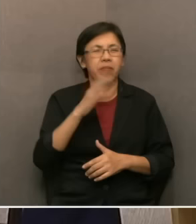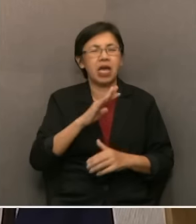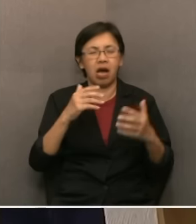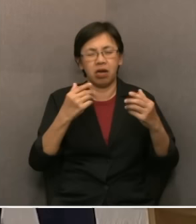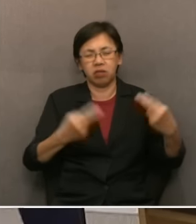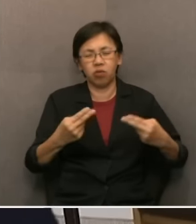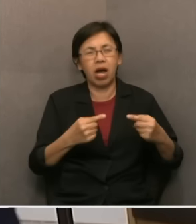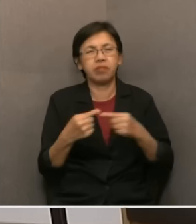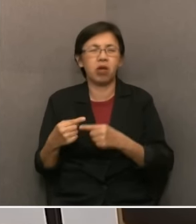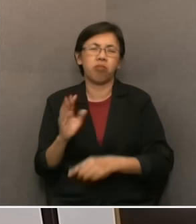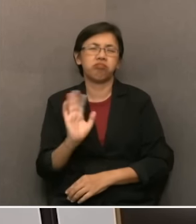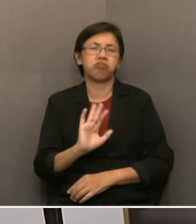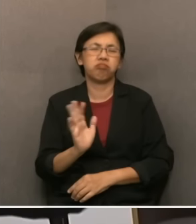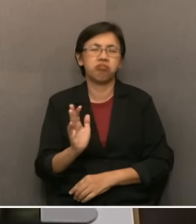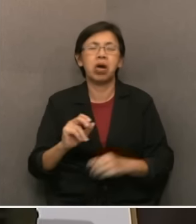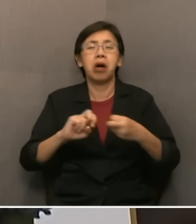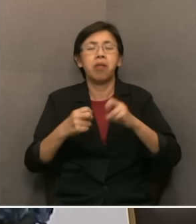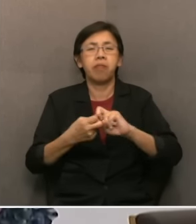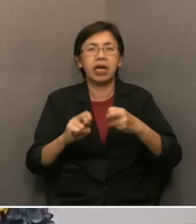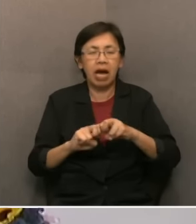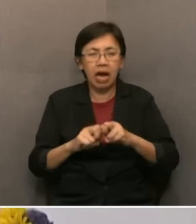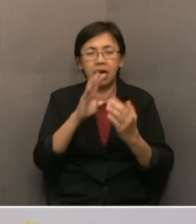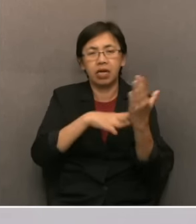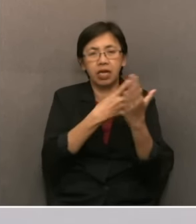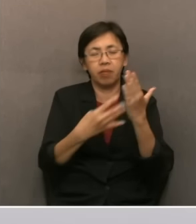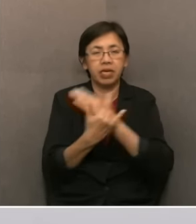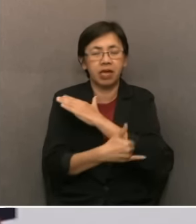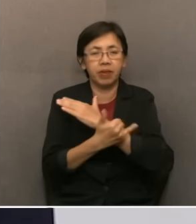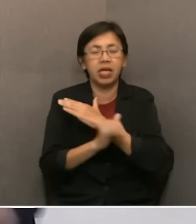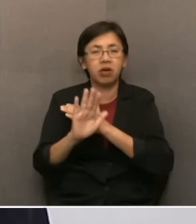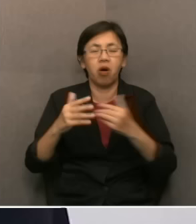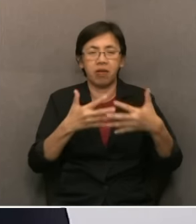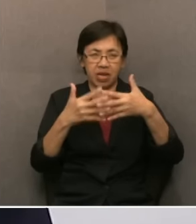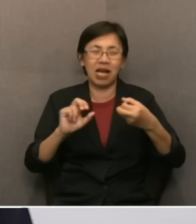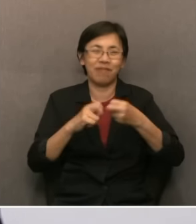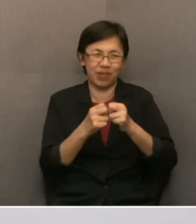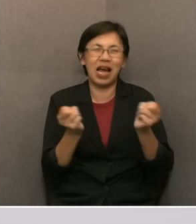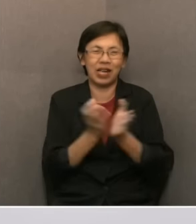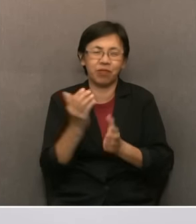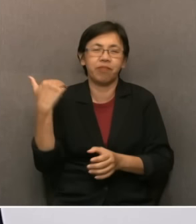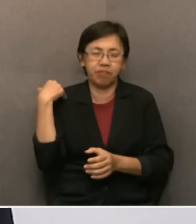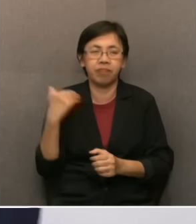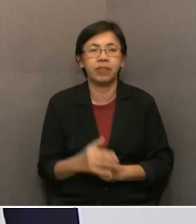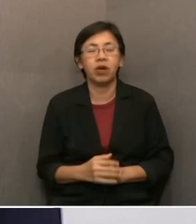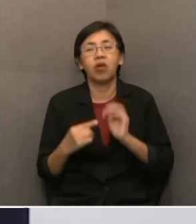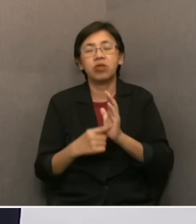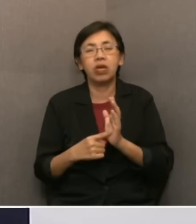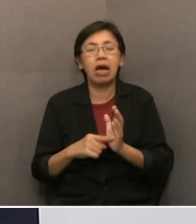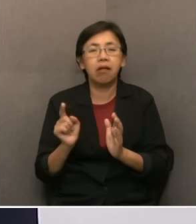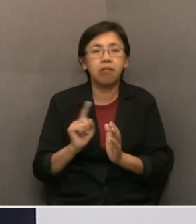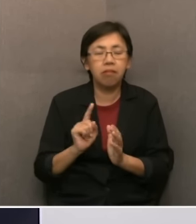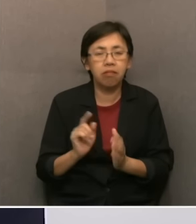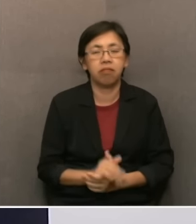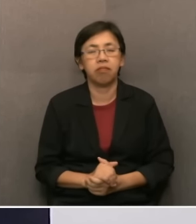ยึดเยอเพราะว่ามันจะส่งผลต่อเอ่อนโยบายต่างประเทศของสหรัฐเองในหลายๆรูปแบบนะคะไม่ว่าจะเป็นเรื่องของการ